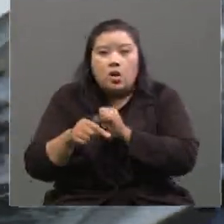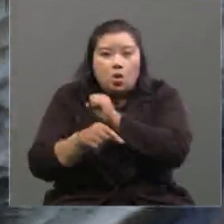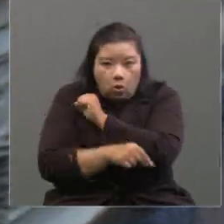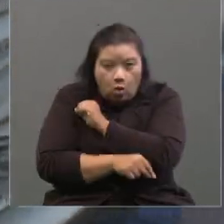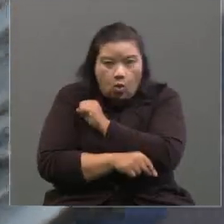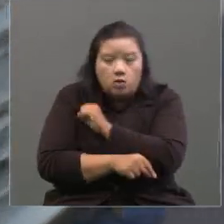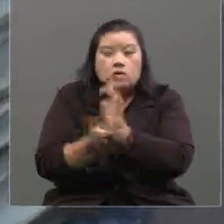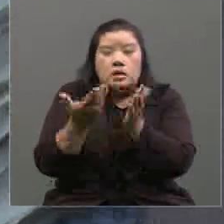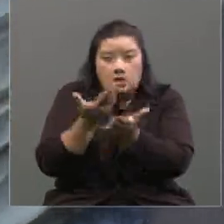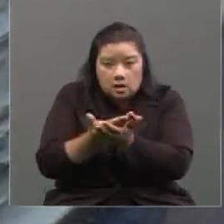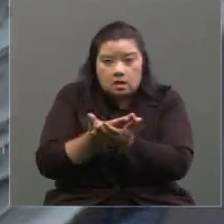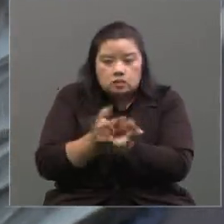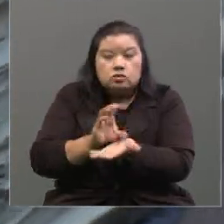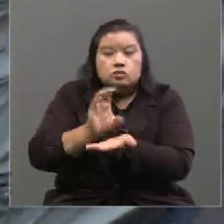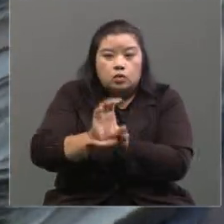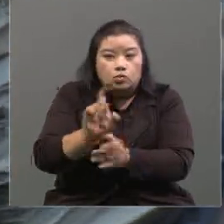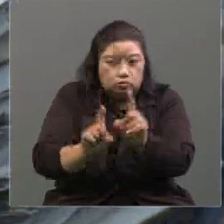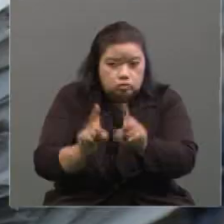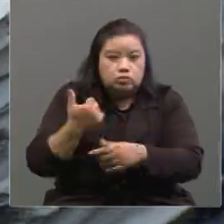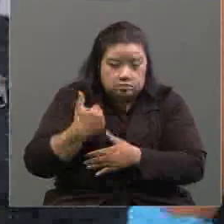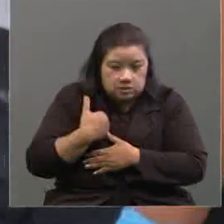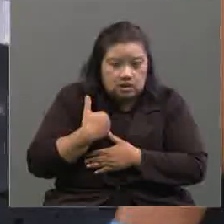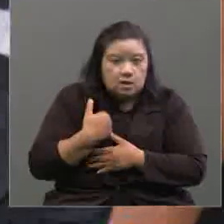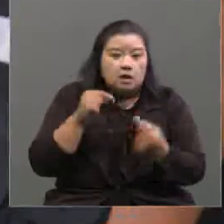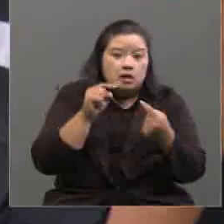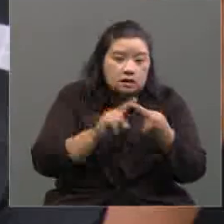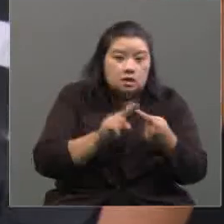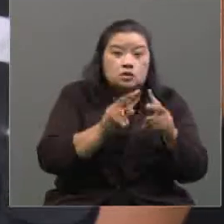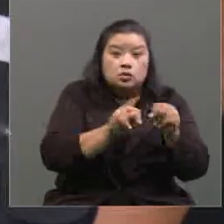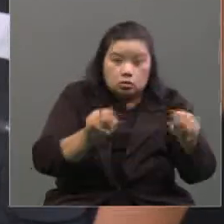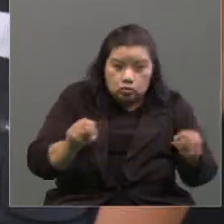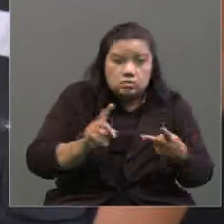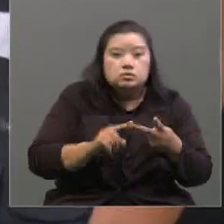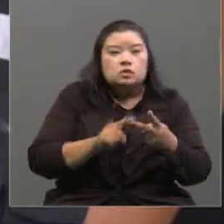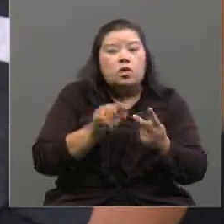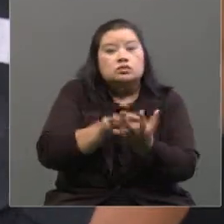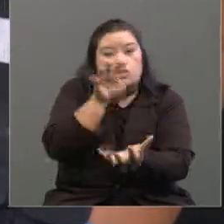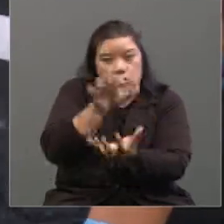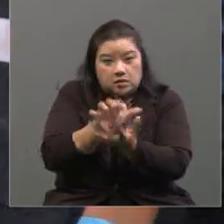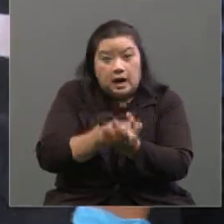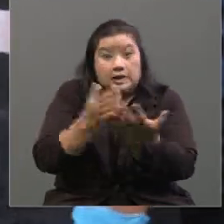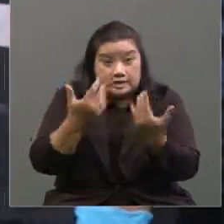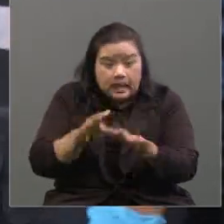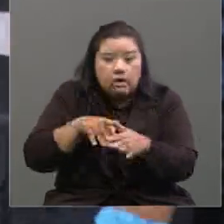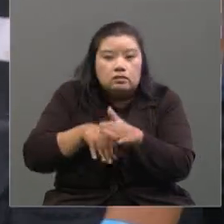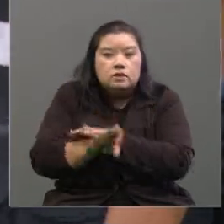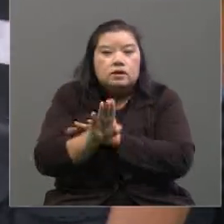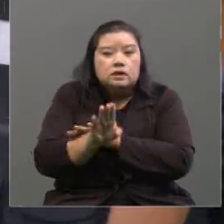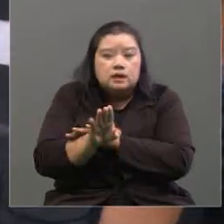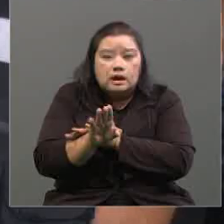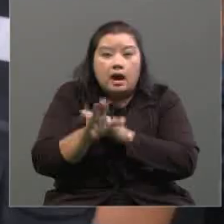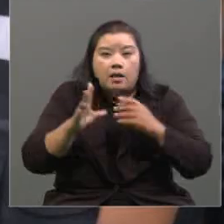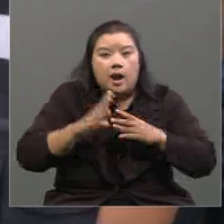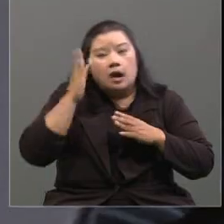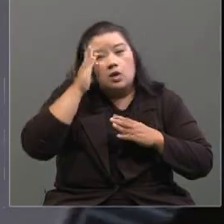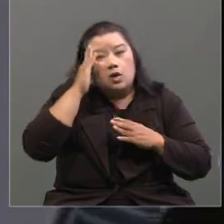ทุนใน 6คดีนะคะทั้งในพื้นที่จังหวัดนนทบุรีและสมุทรปราการแล้วเธอก็หนีหมายจับค่ะมาซ่อนตัวในโรงแรม